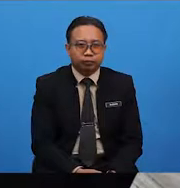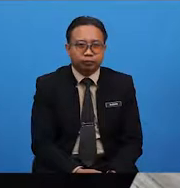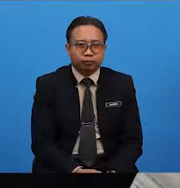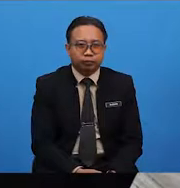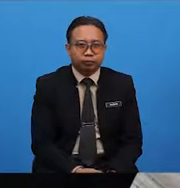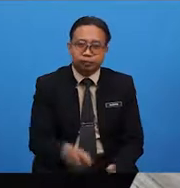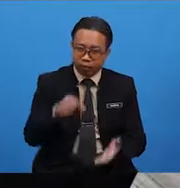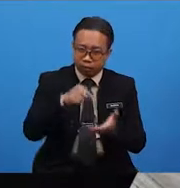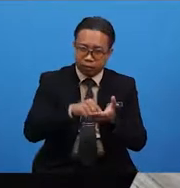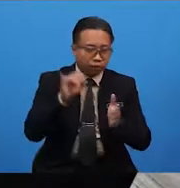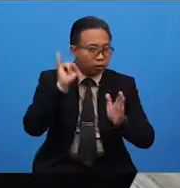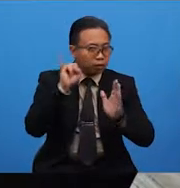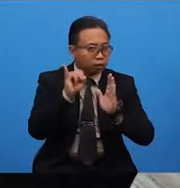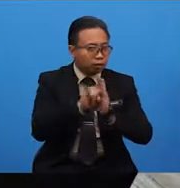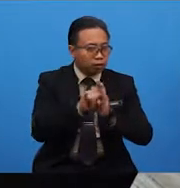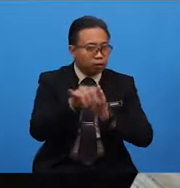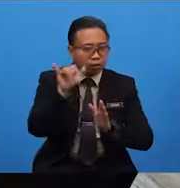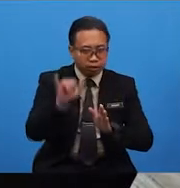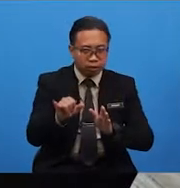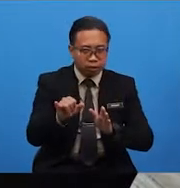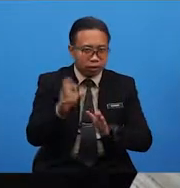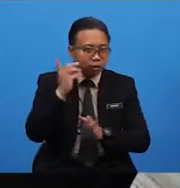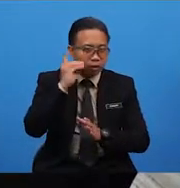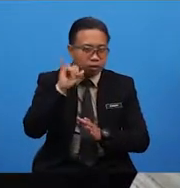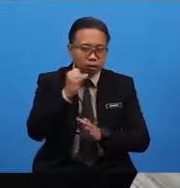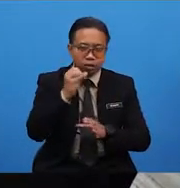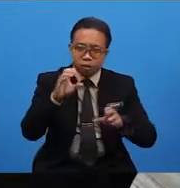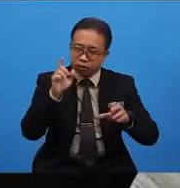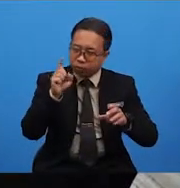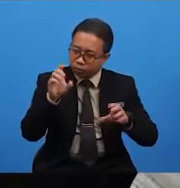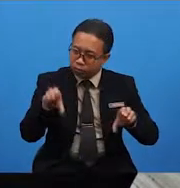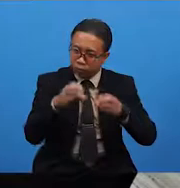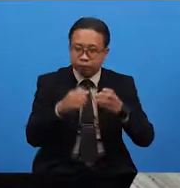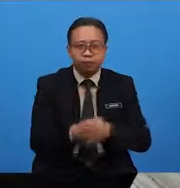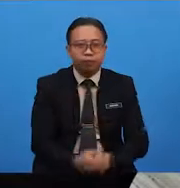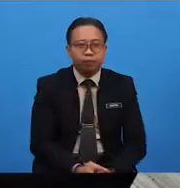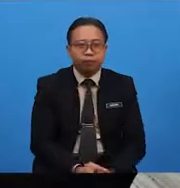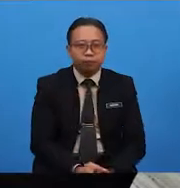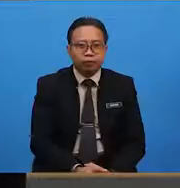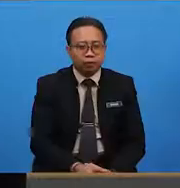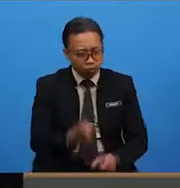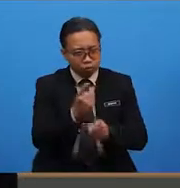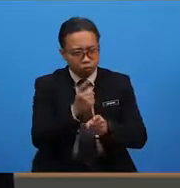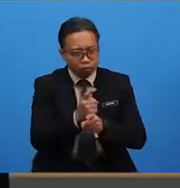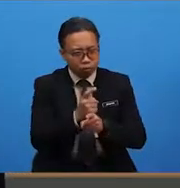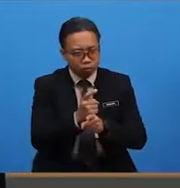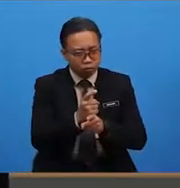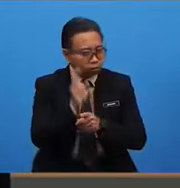ini ilustrasi yang disahkan hebat tumpukan jenis nih betul Iya